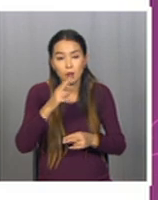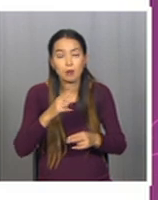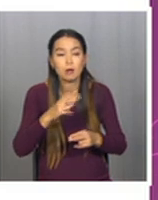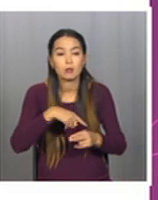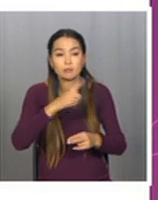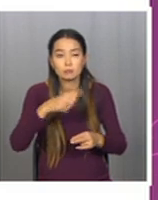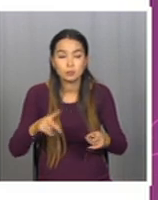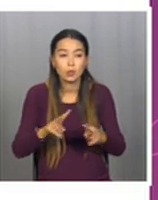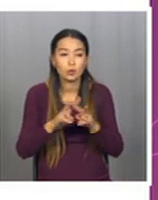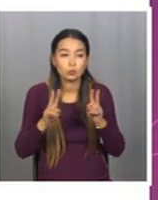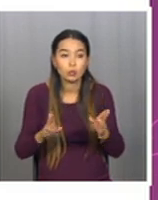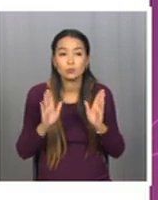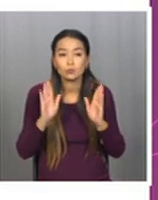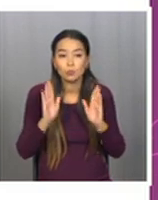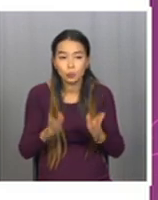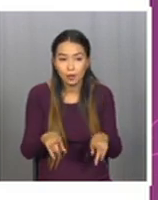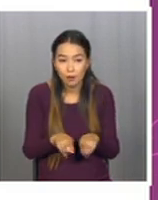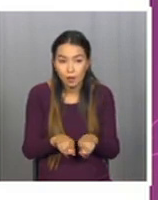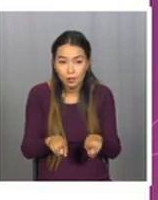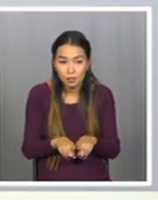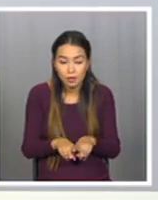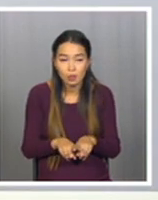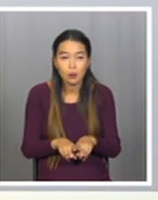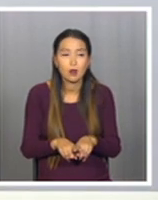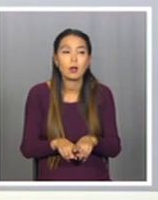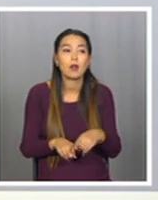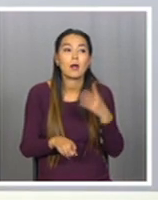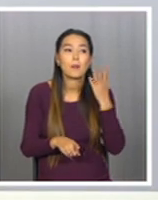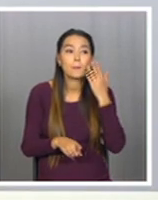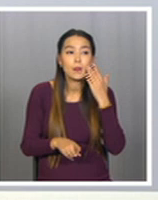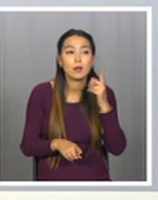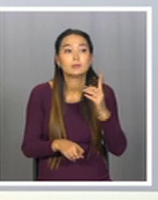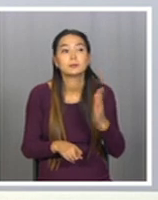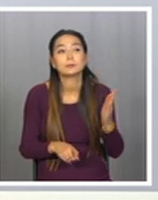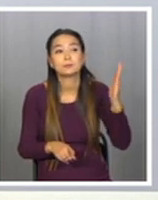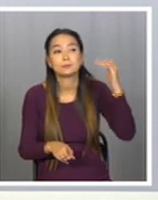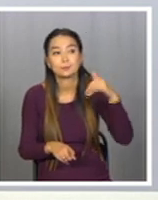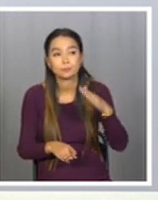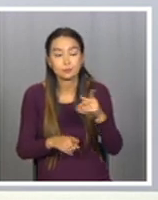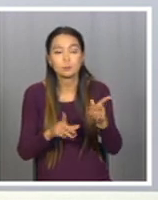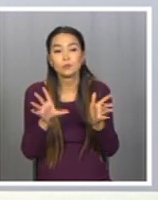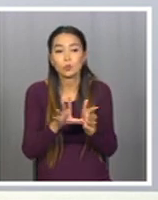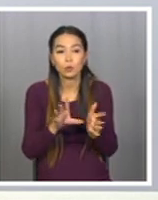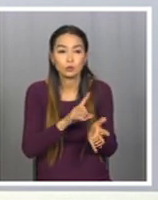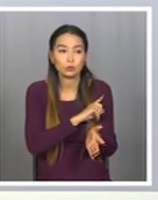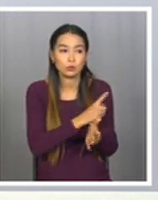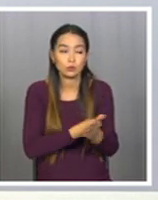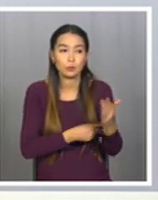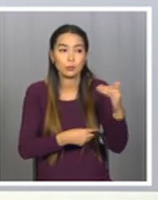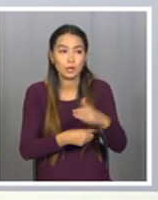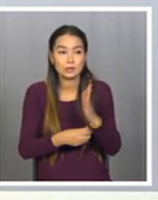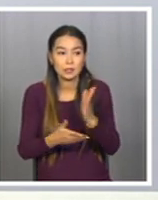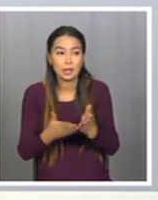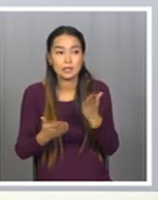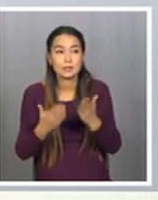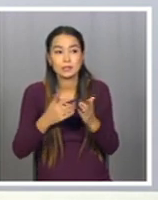ұқсас болады. Яғни кернеу максимум мәніне жеткен кезде онда бізде тоқ күші де максимум мәніне жетеді. Кернеу ең